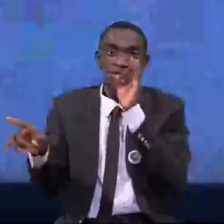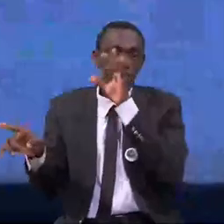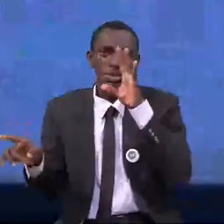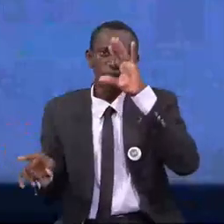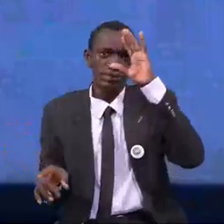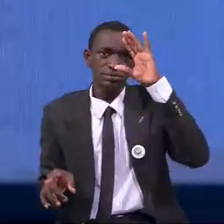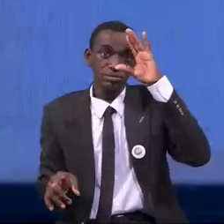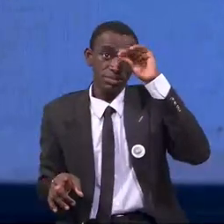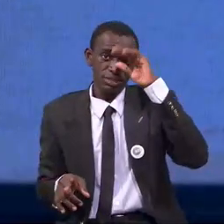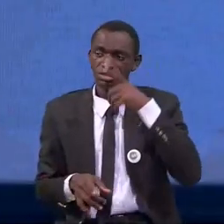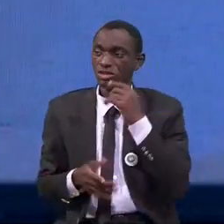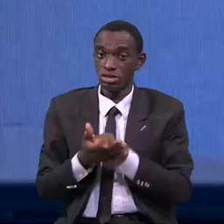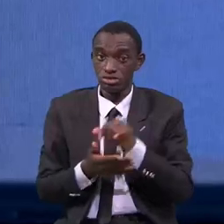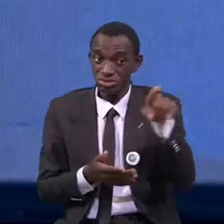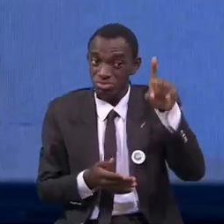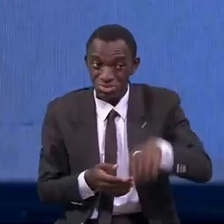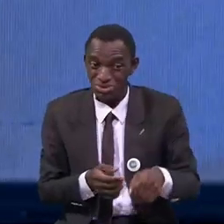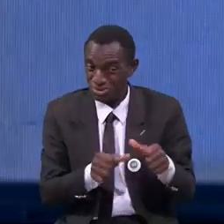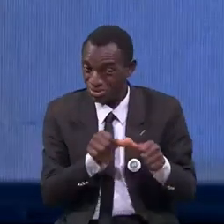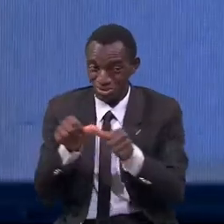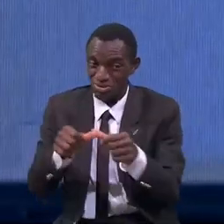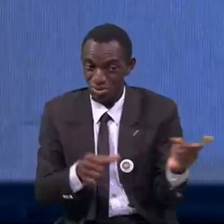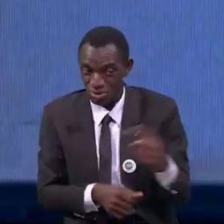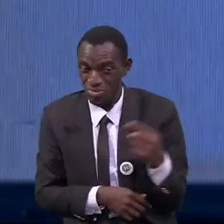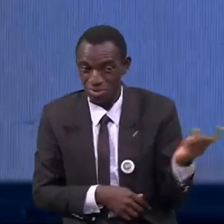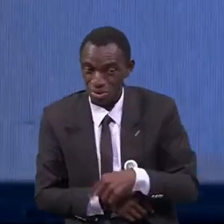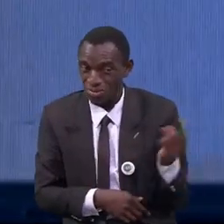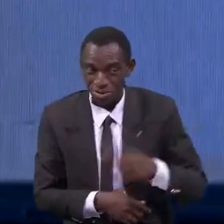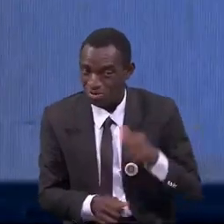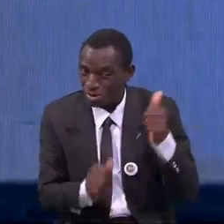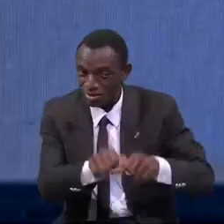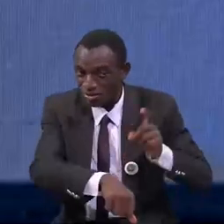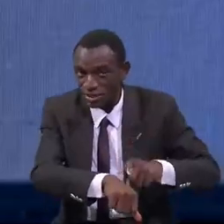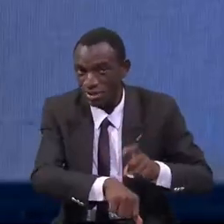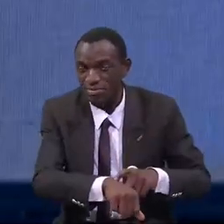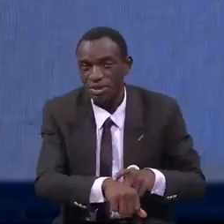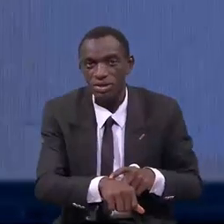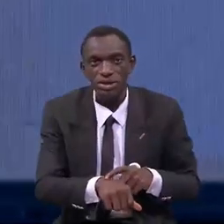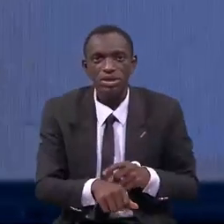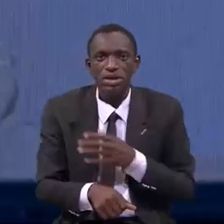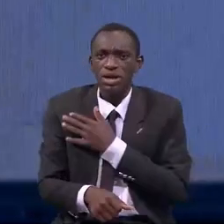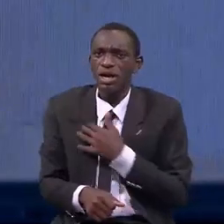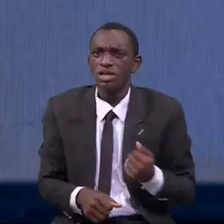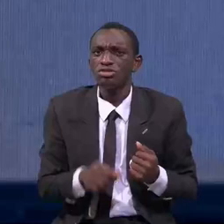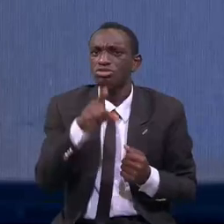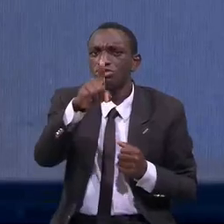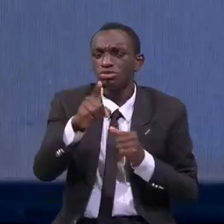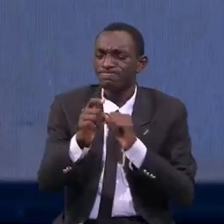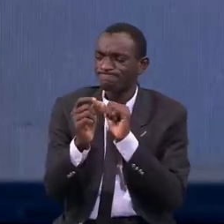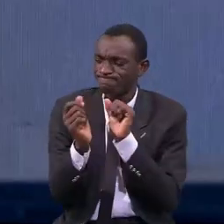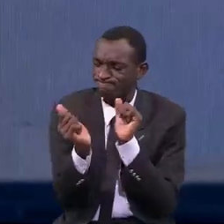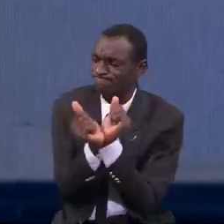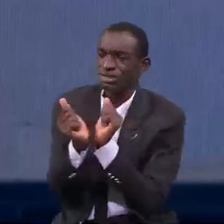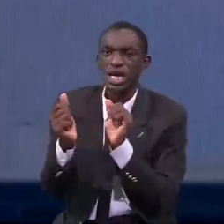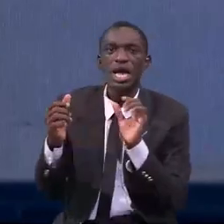sorciers et le sorcier la tu de venir de venir et tu t'es attaché